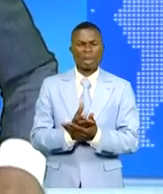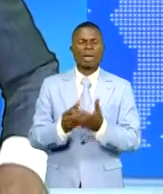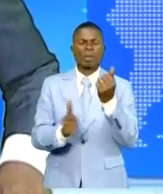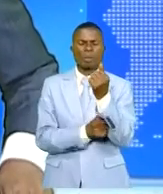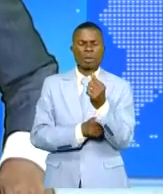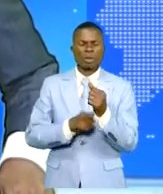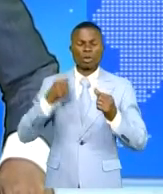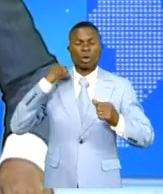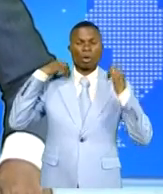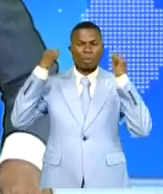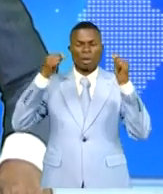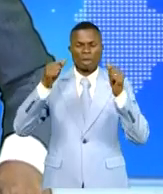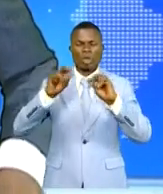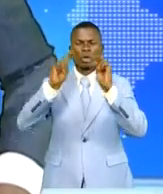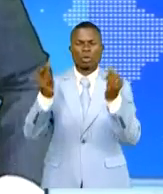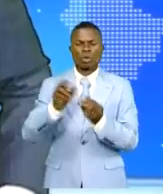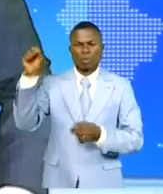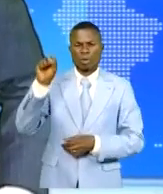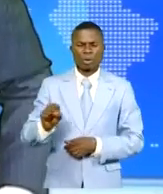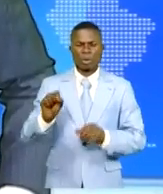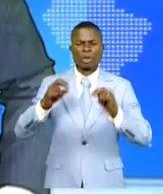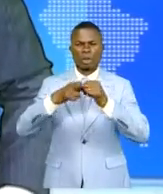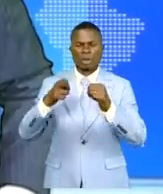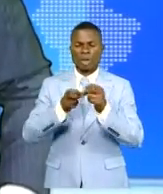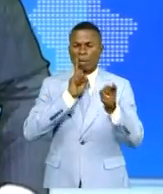Une délégation de la SNEL-SA a échangé avec les